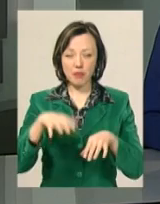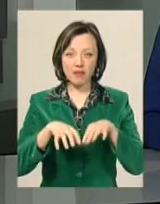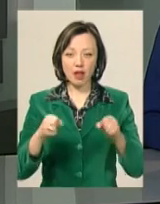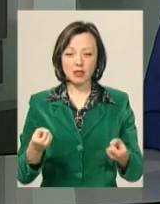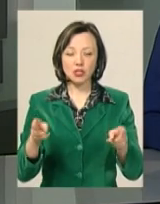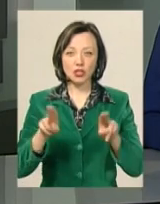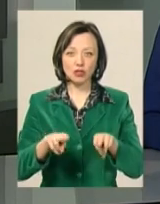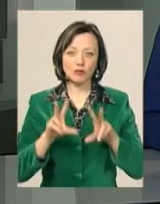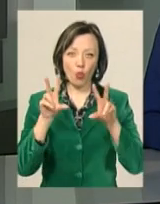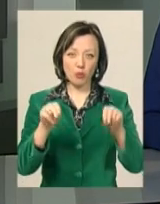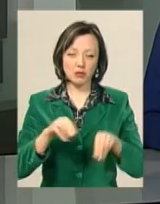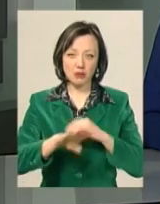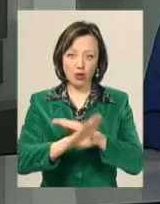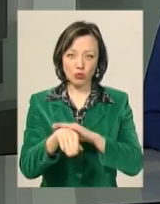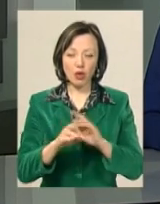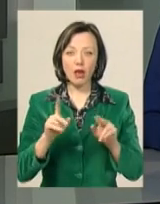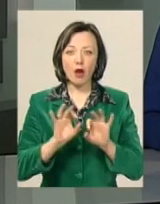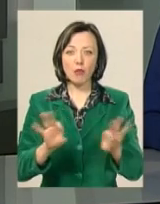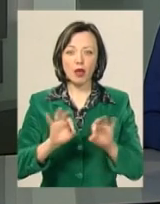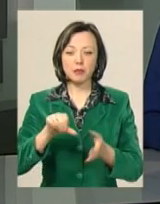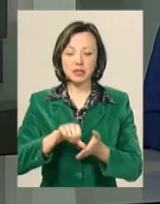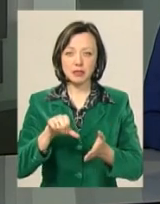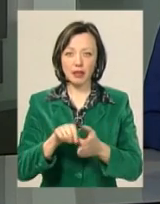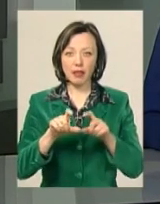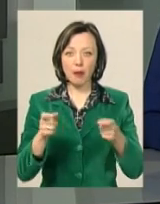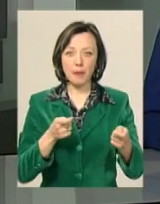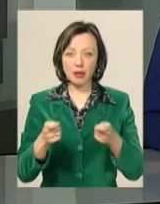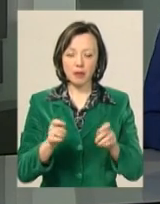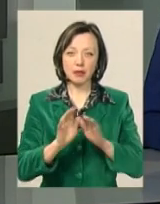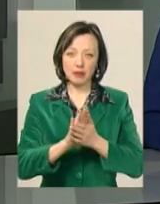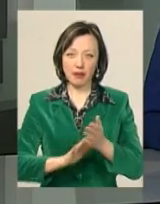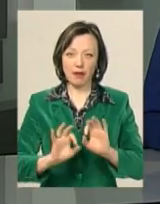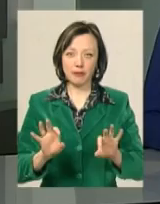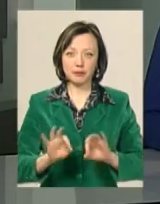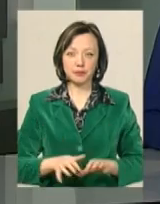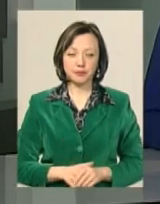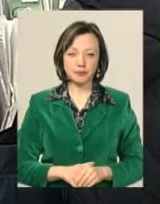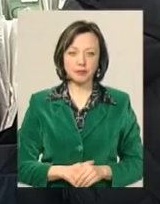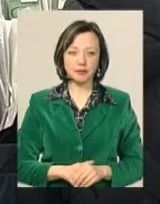так і залишився обіцянкою. Як все пояснюють представники департаменту у сюжеті Світлани Русіної.